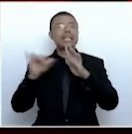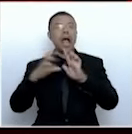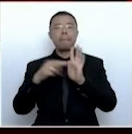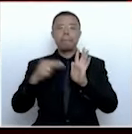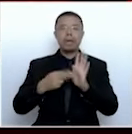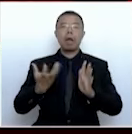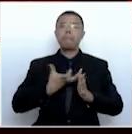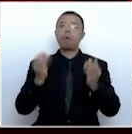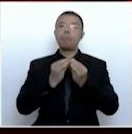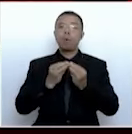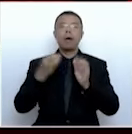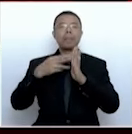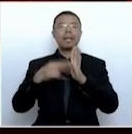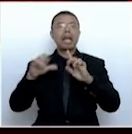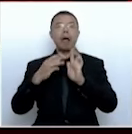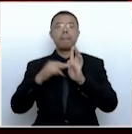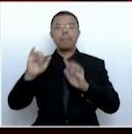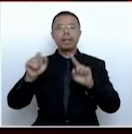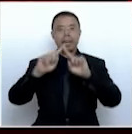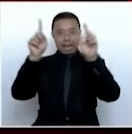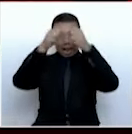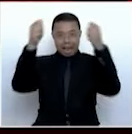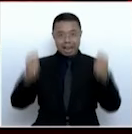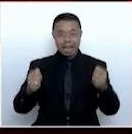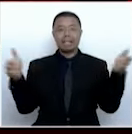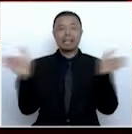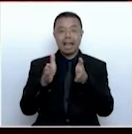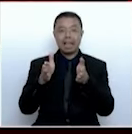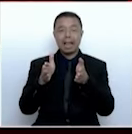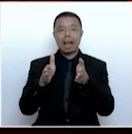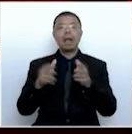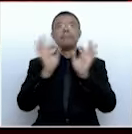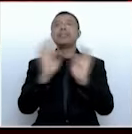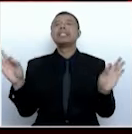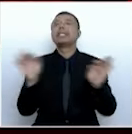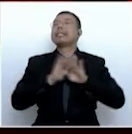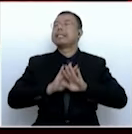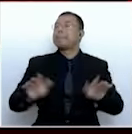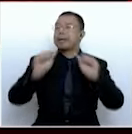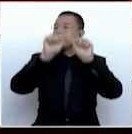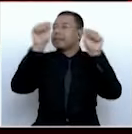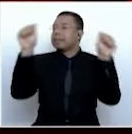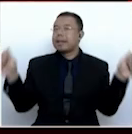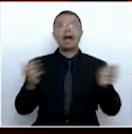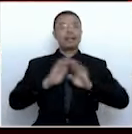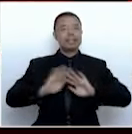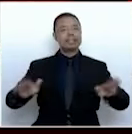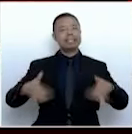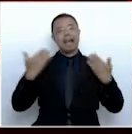akan menyelenggarakan Benyamin S Award, yaitu singkatan Bersih, Nyaman, Indah, dan